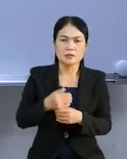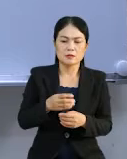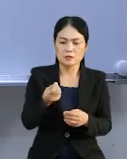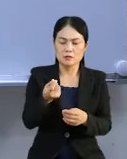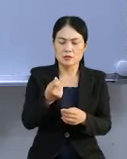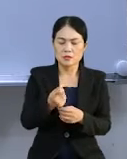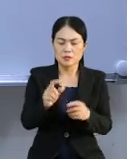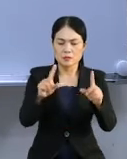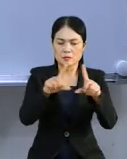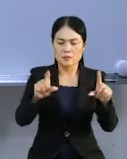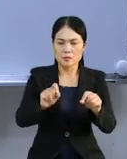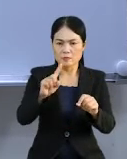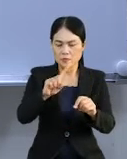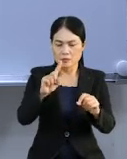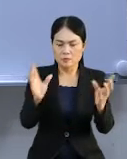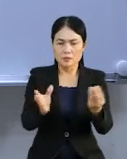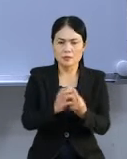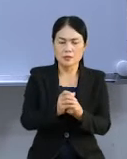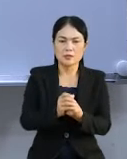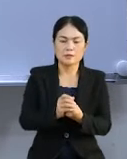đặc prạ môi chấm nuôn